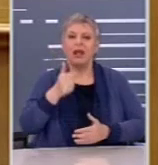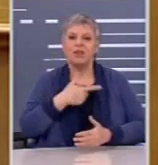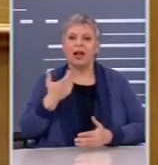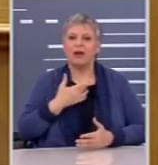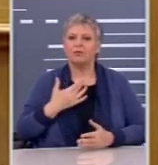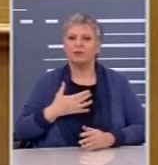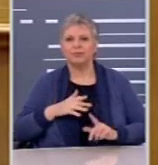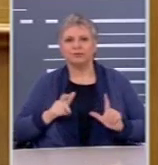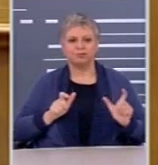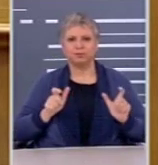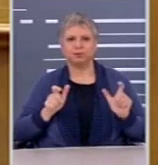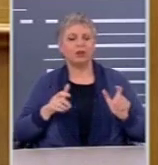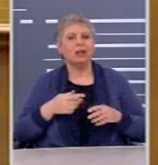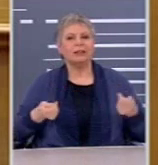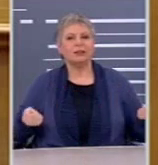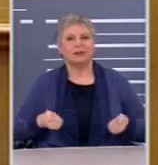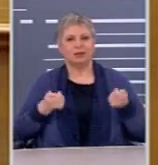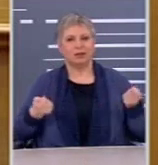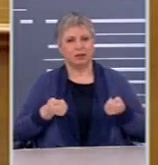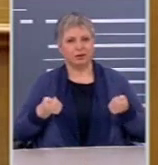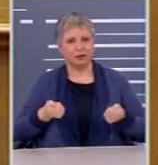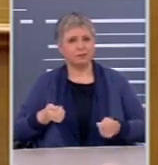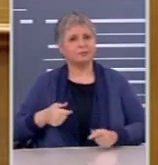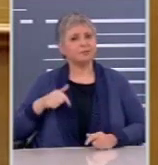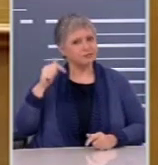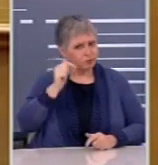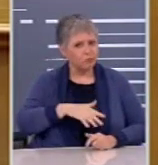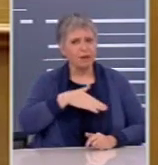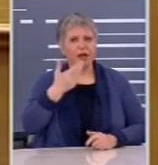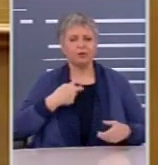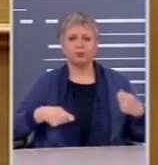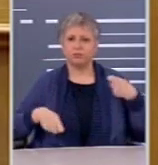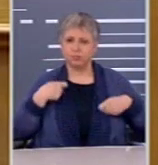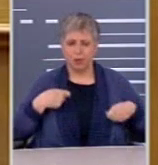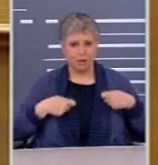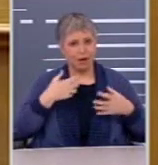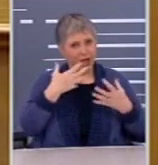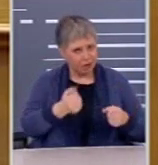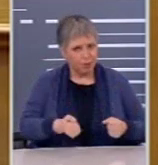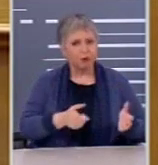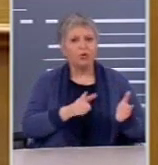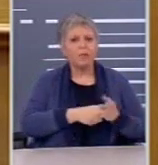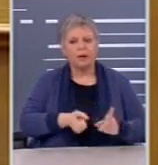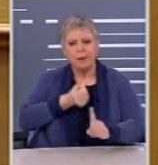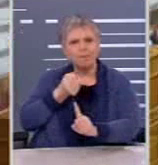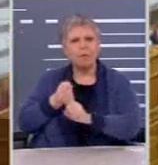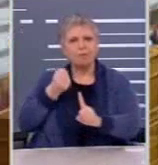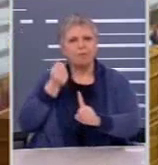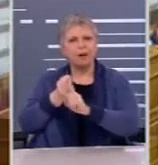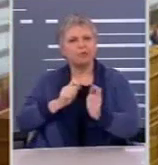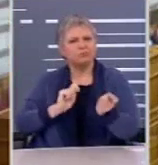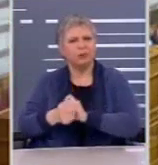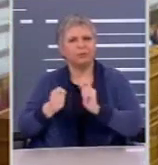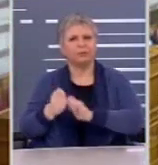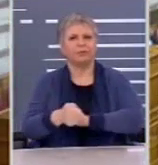μαχητικού κινήματος που θα μετατρέπει την ατομική δυσαρέσκεια σε συλλογική αντίδραση και δύναμη ανατροπής. Η ίδια